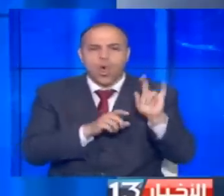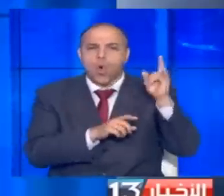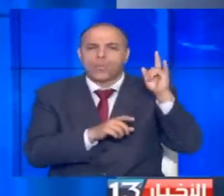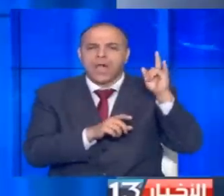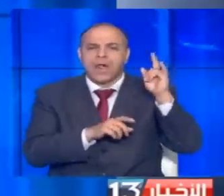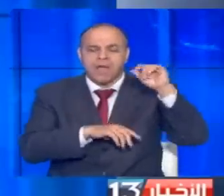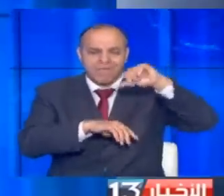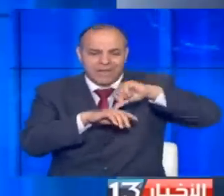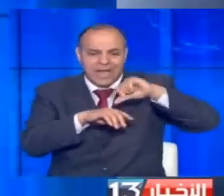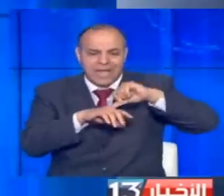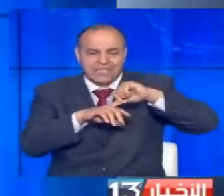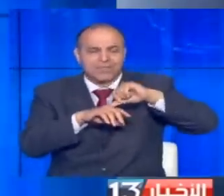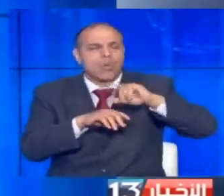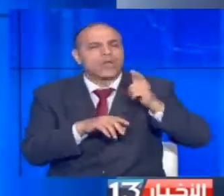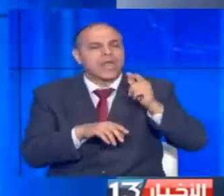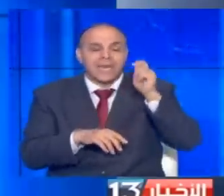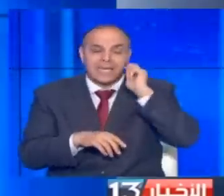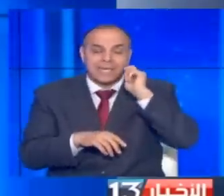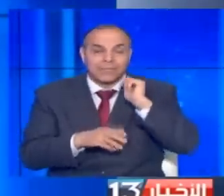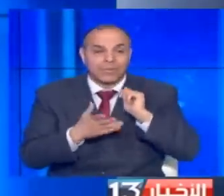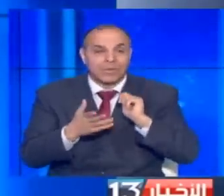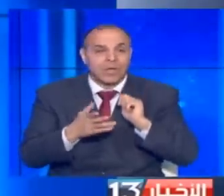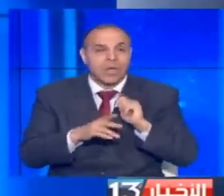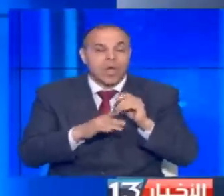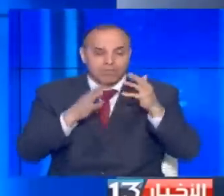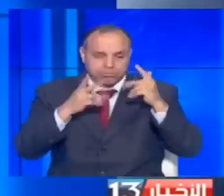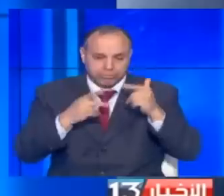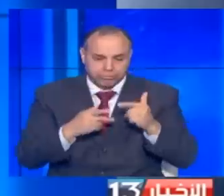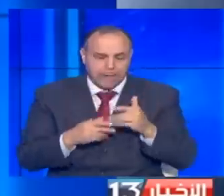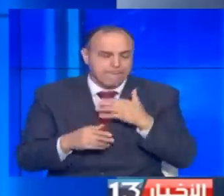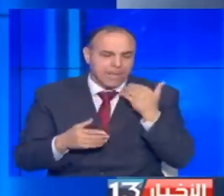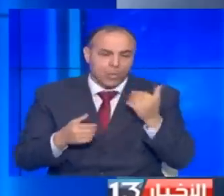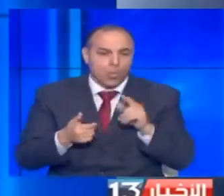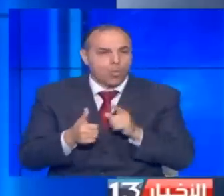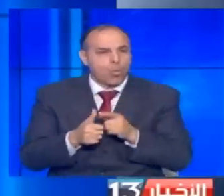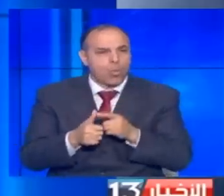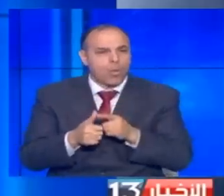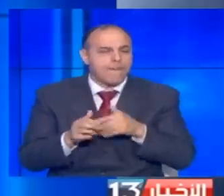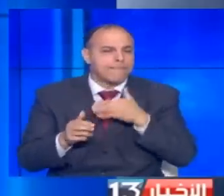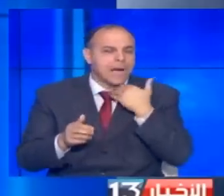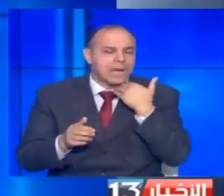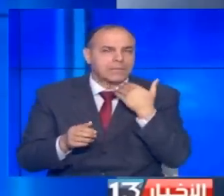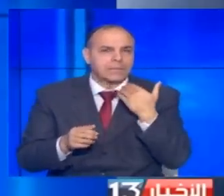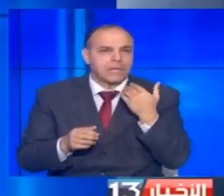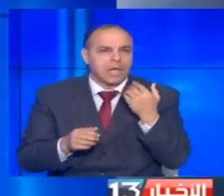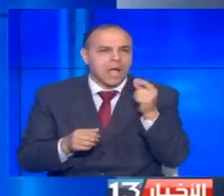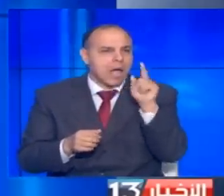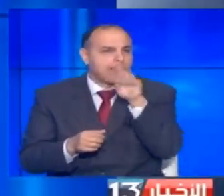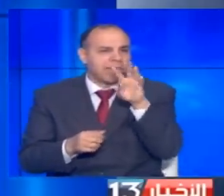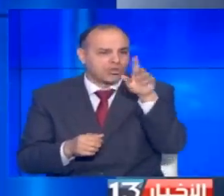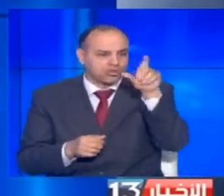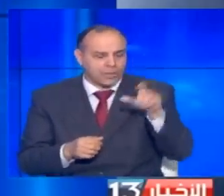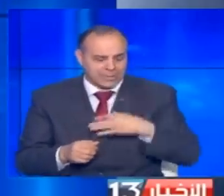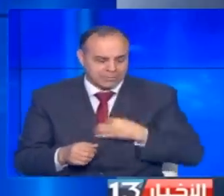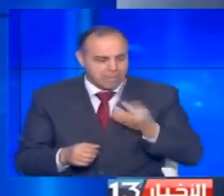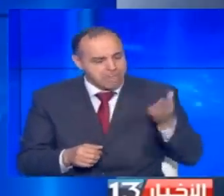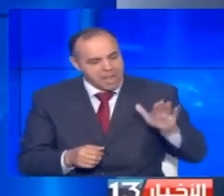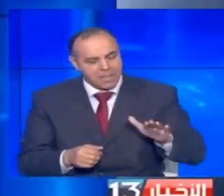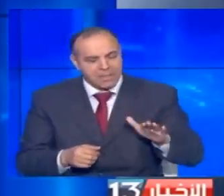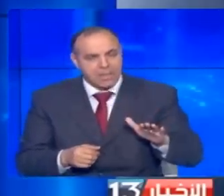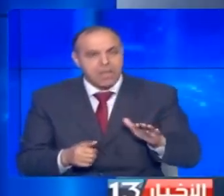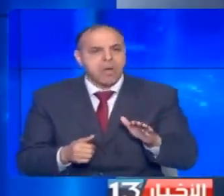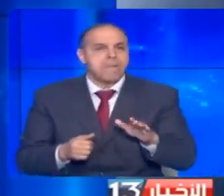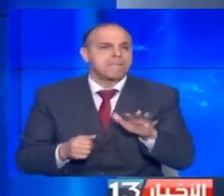بالعاصمه نيروبي الحصيله الرسميه لضحايا تفيد بمقتل اربعه عشر مدنيا من